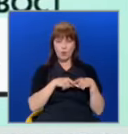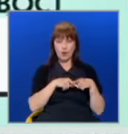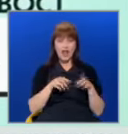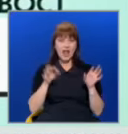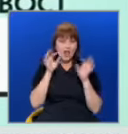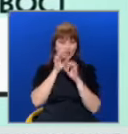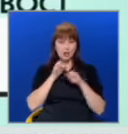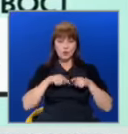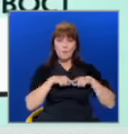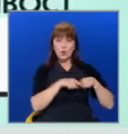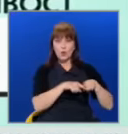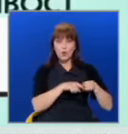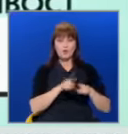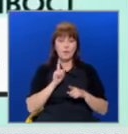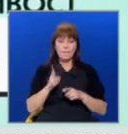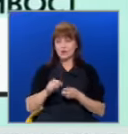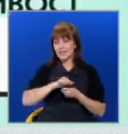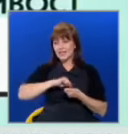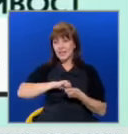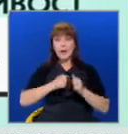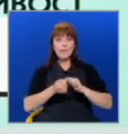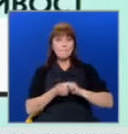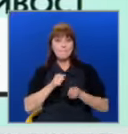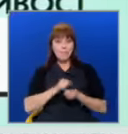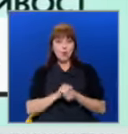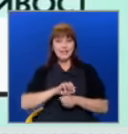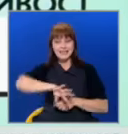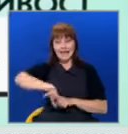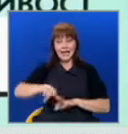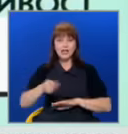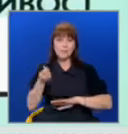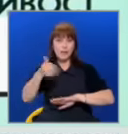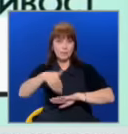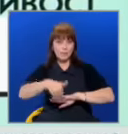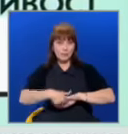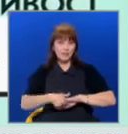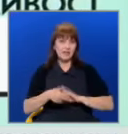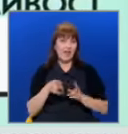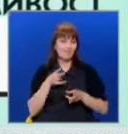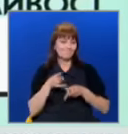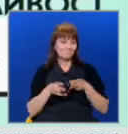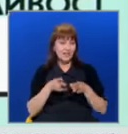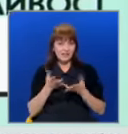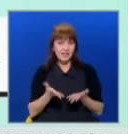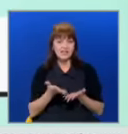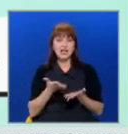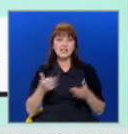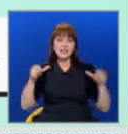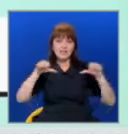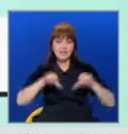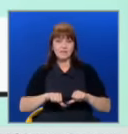никоя прокуратура не може да се пребори с кражбите и с корупцията, с делаверите, с съсипването на